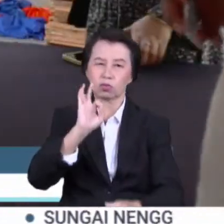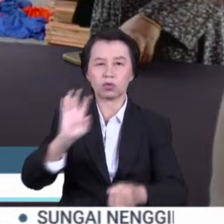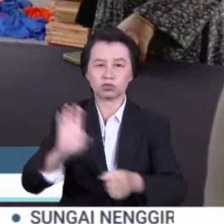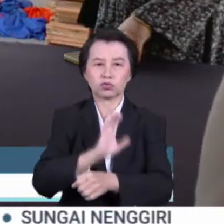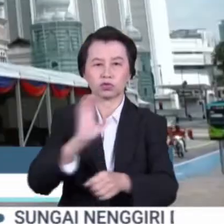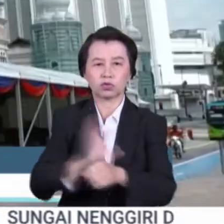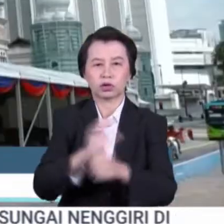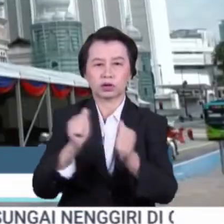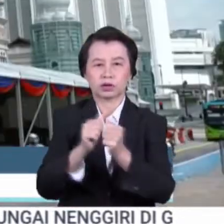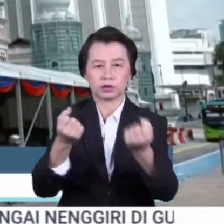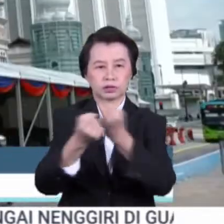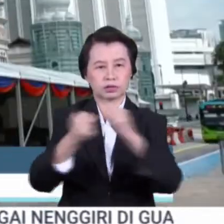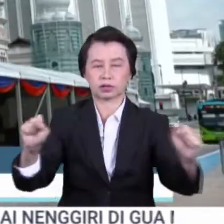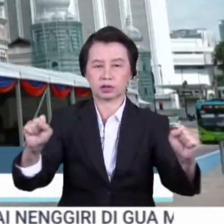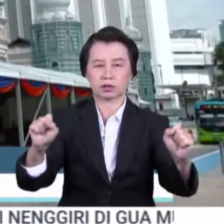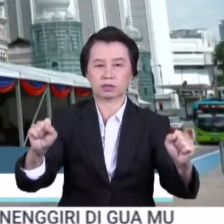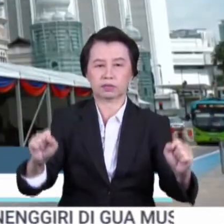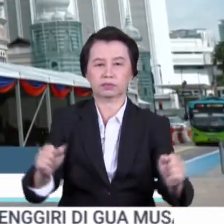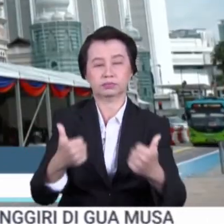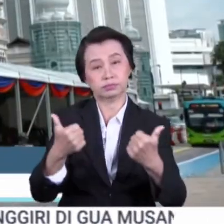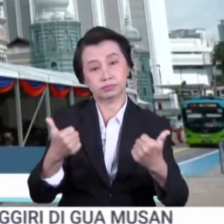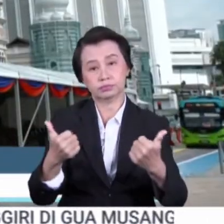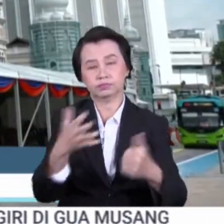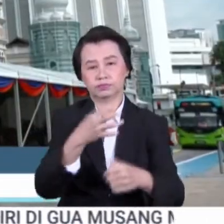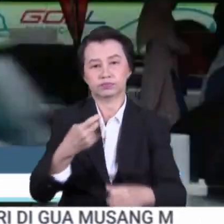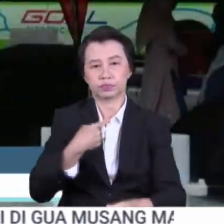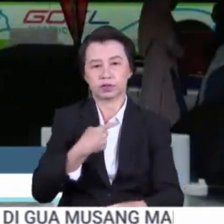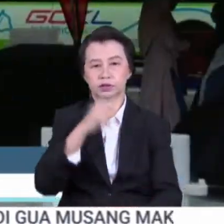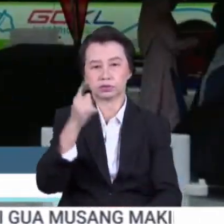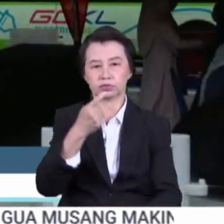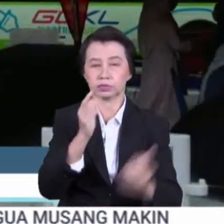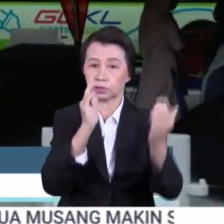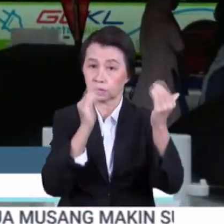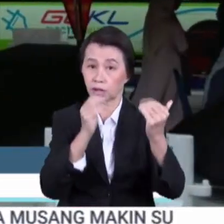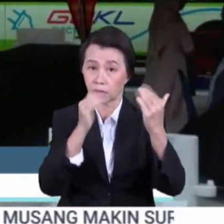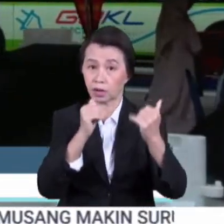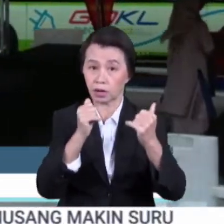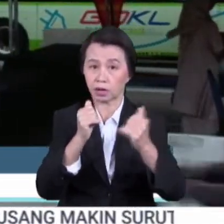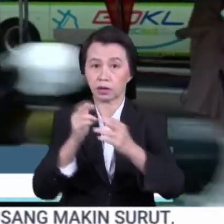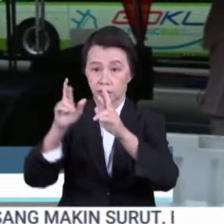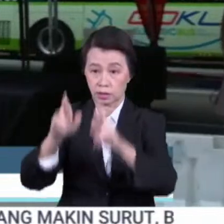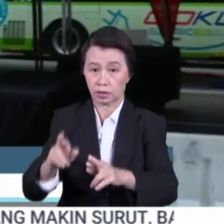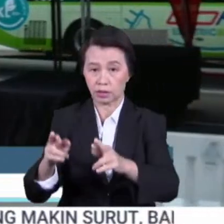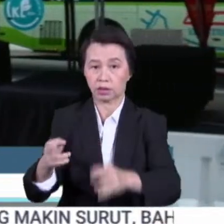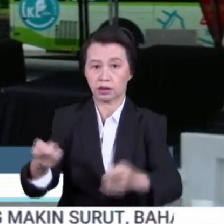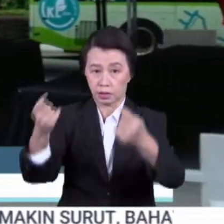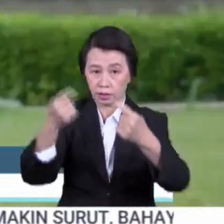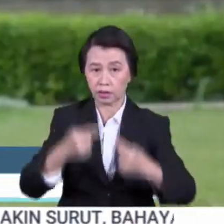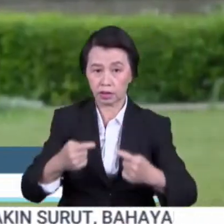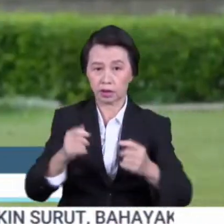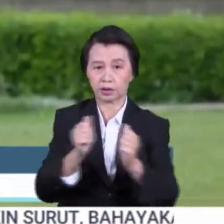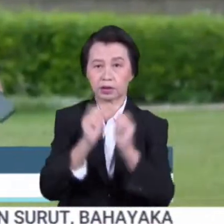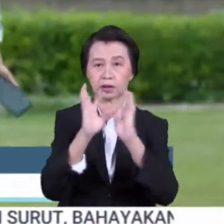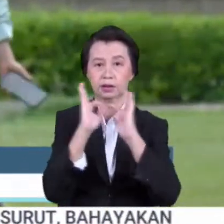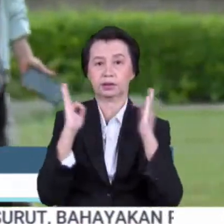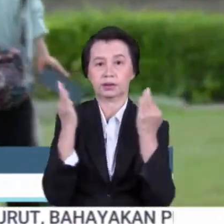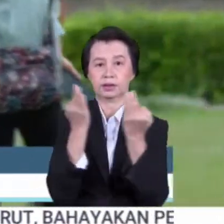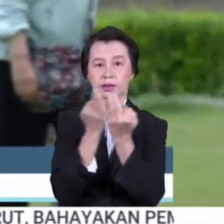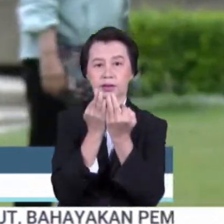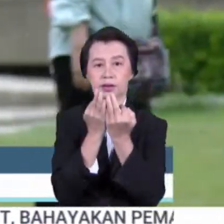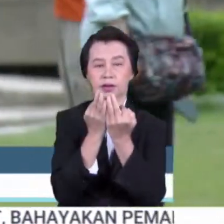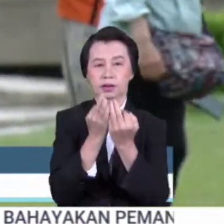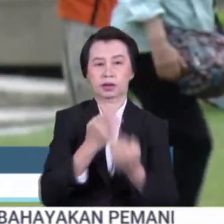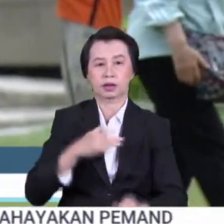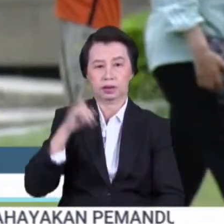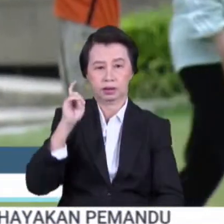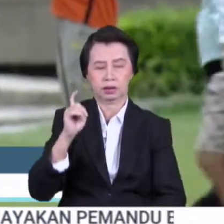dengan persiapan yang rapi. Dan kita cuma mengharapkan agar pengunjung yang datang dengan family,